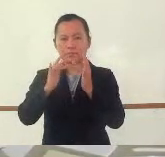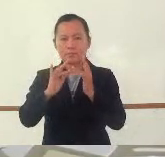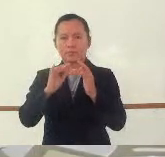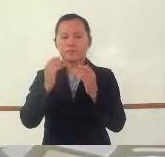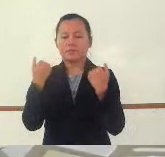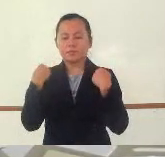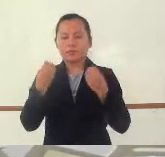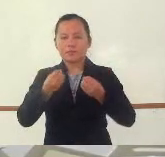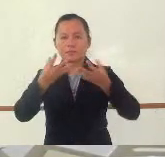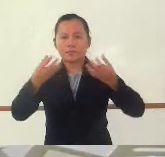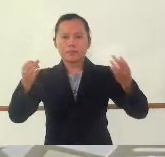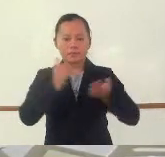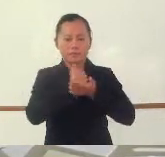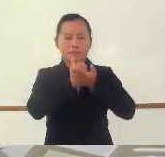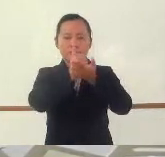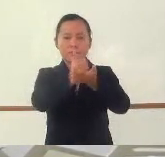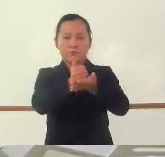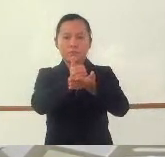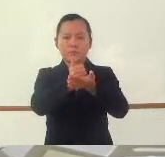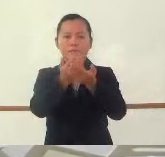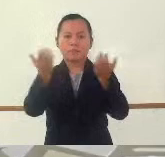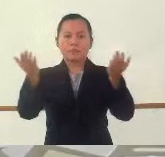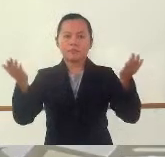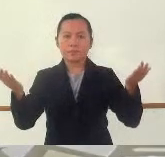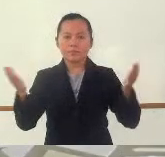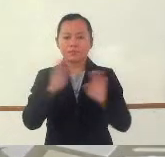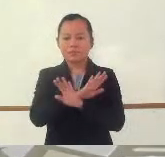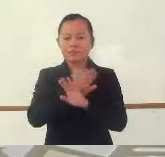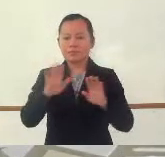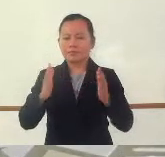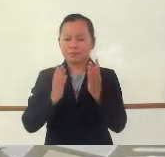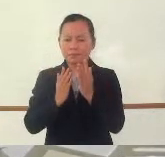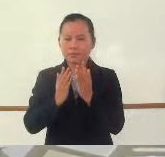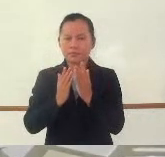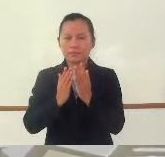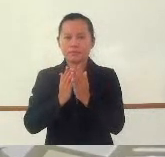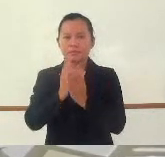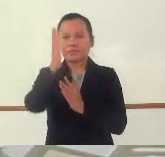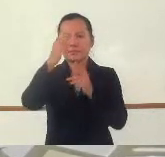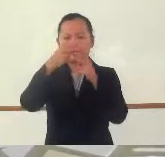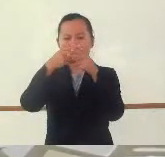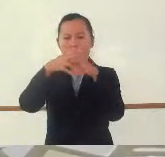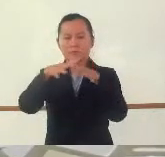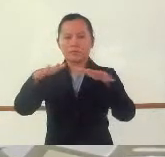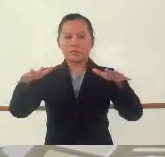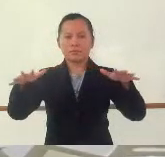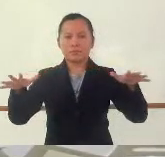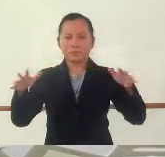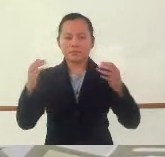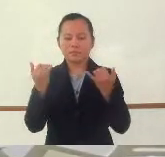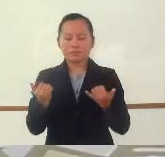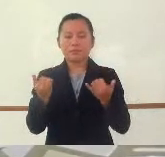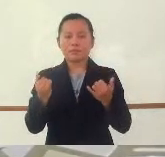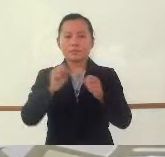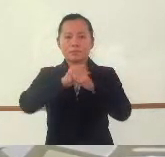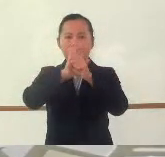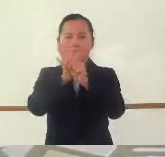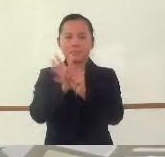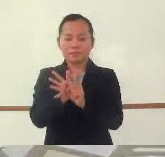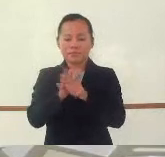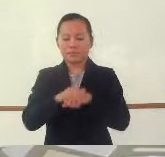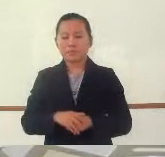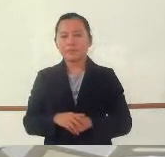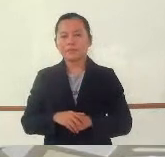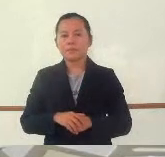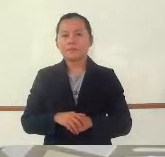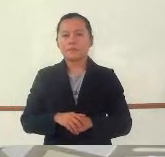umat. Jangan kita tenggelam terus dalam masa pandemik ini. Sekali